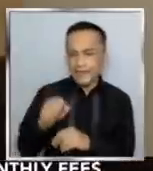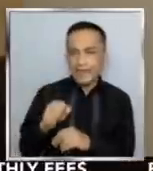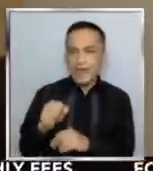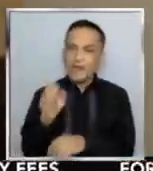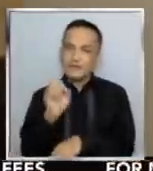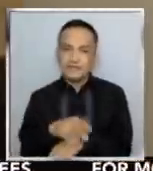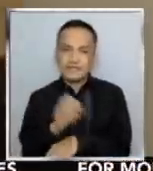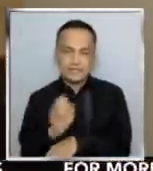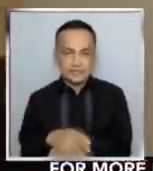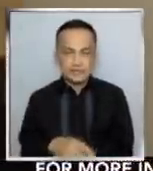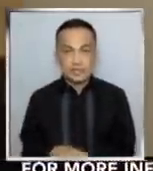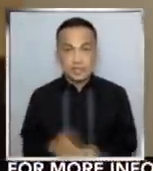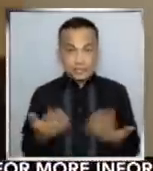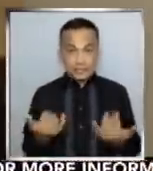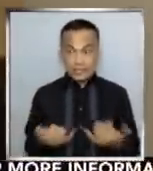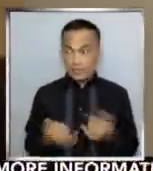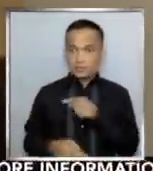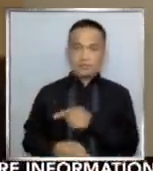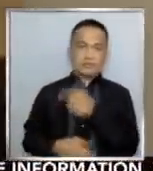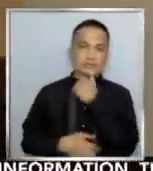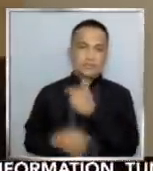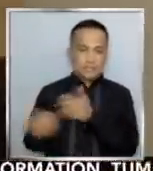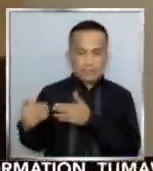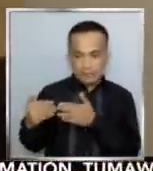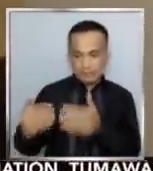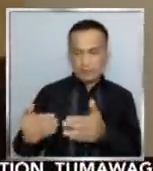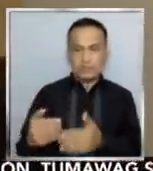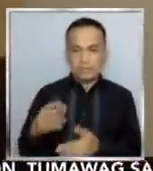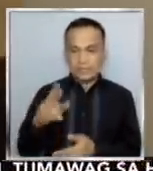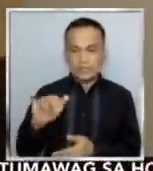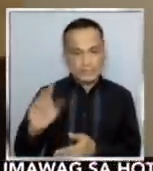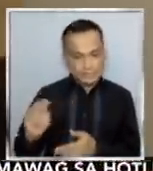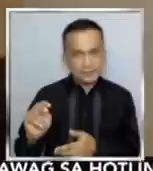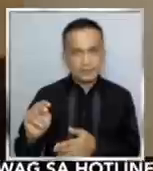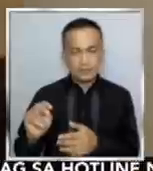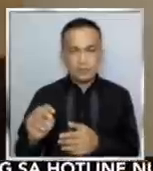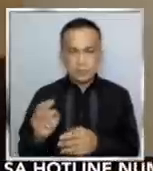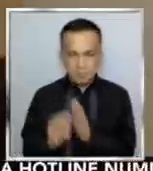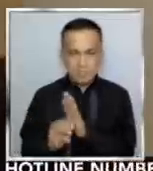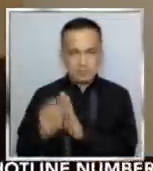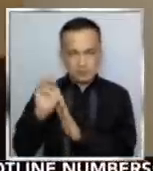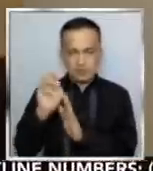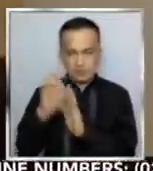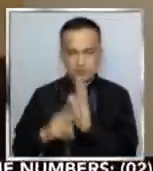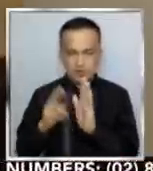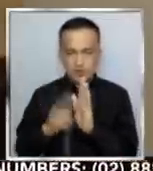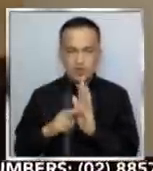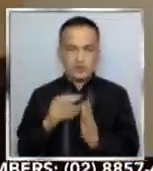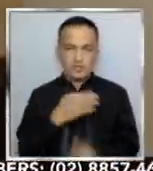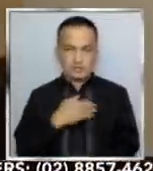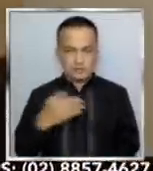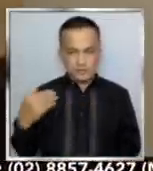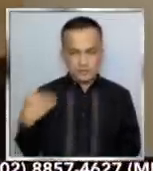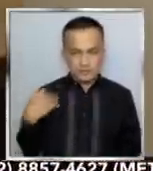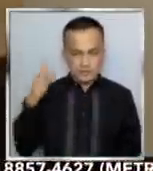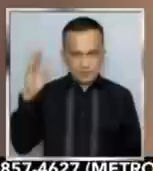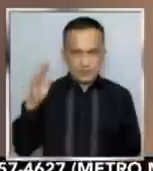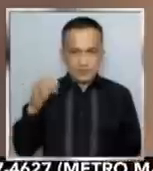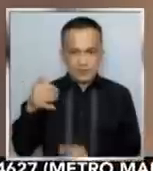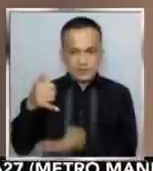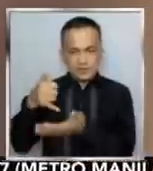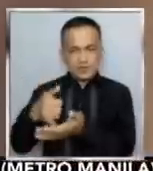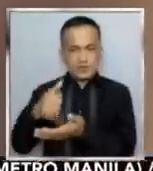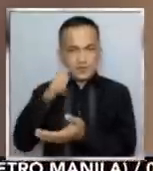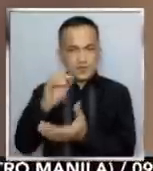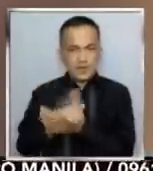Pero ngayon, nag-move on na si Rain sa mature niyang role on TikTok sa kanyang Trophy Wife parodies